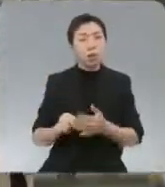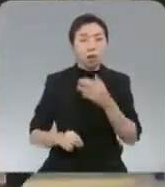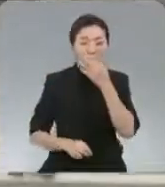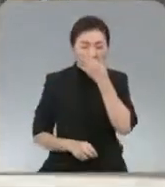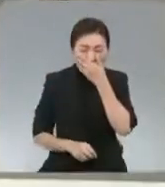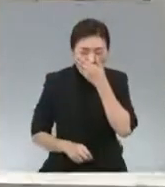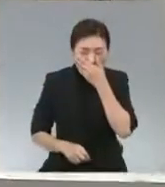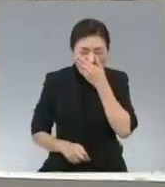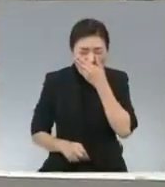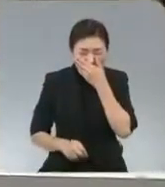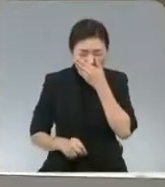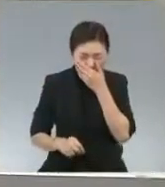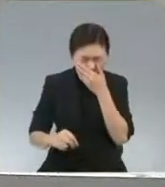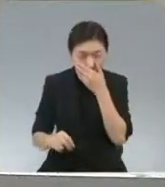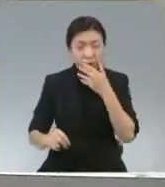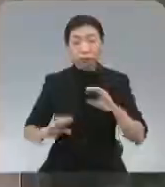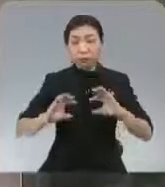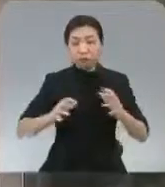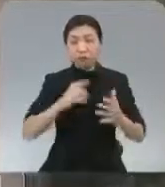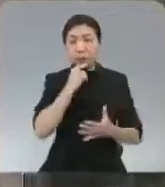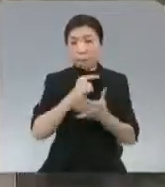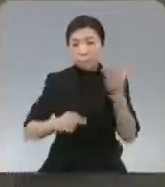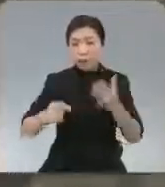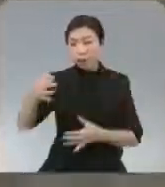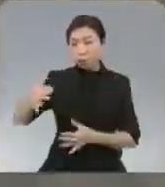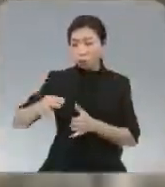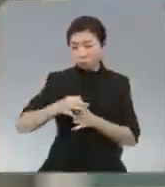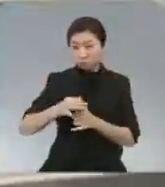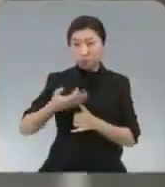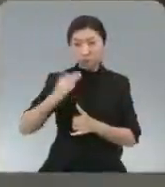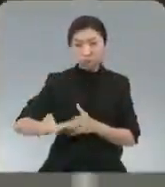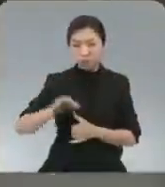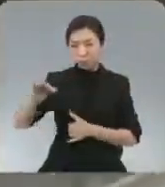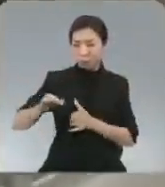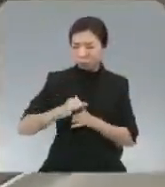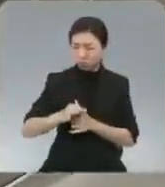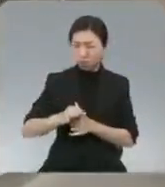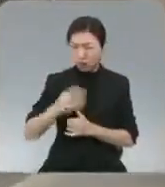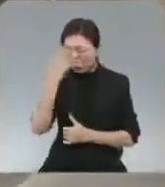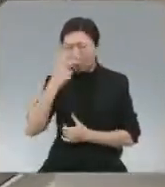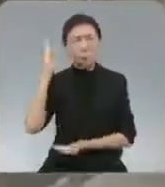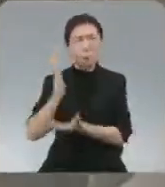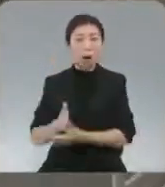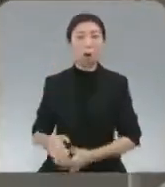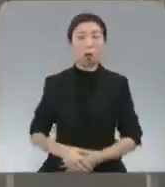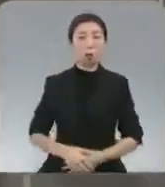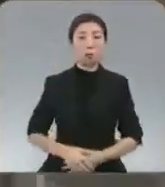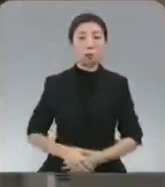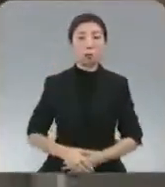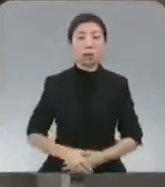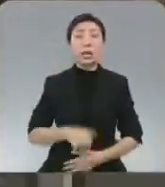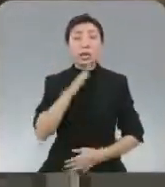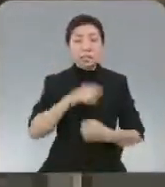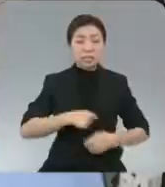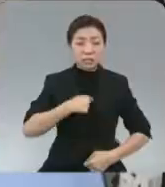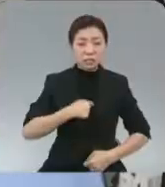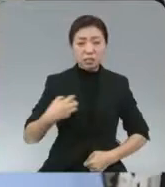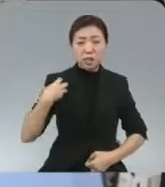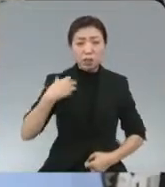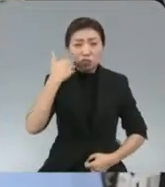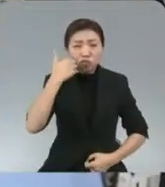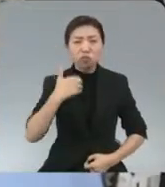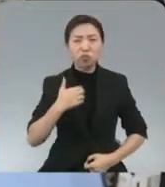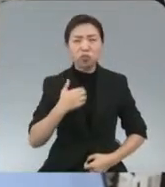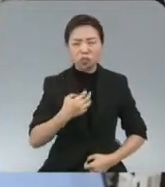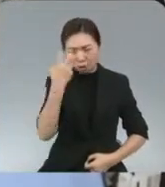vì xem xét bồi thường những thân nhân người bị nạn kêu gọi các gia quyến khác tham gia ban thảo luận bất cứ lúc nào thông qua nhóm luật sư vì